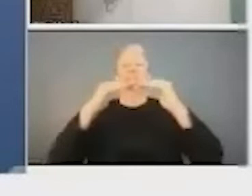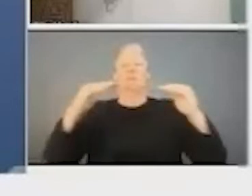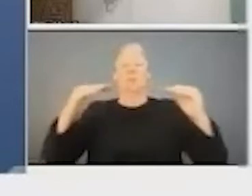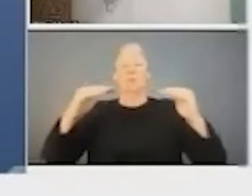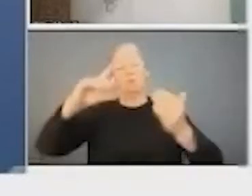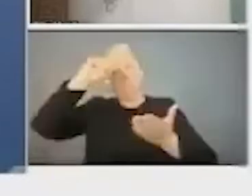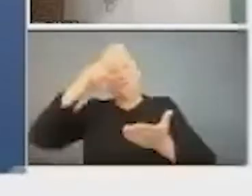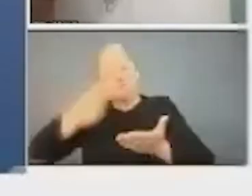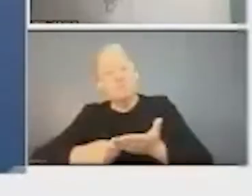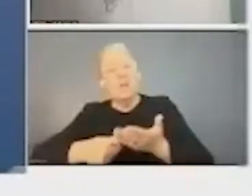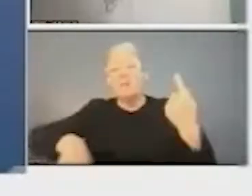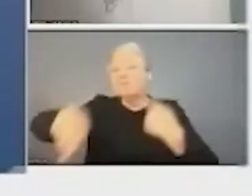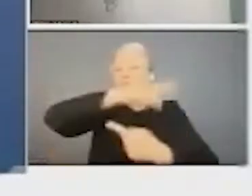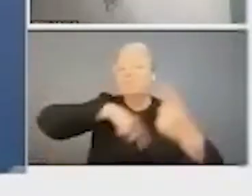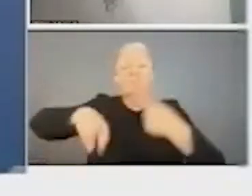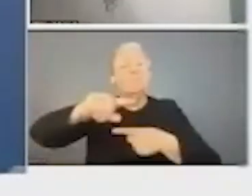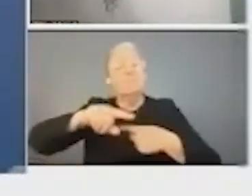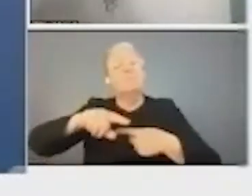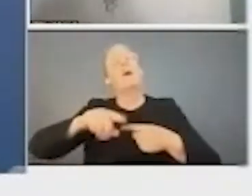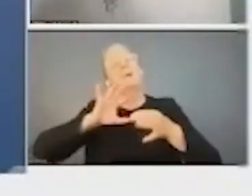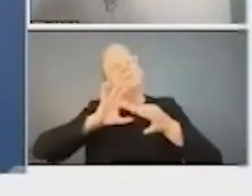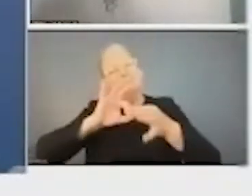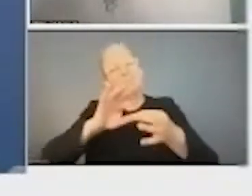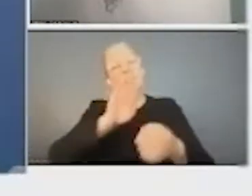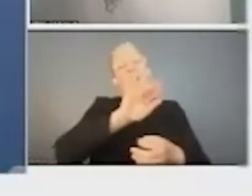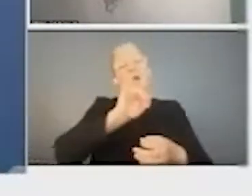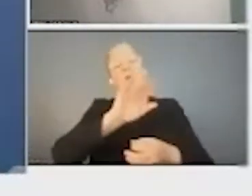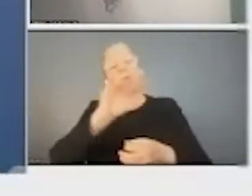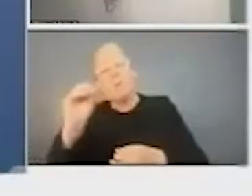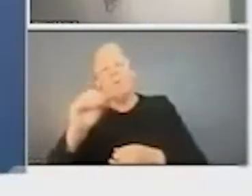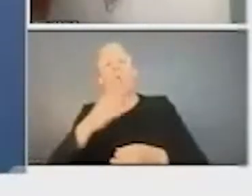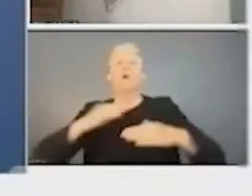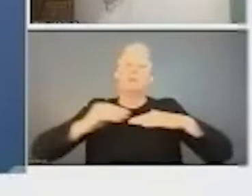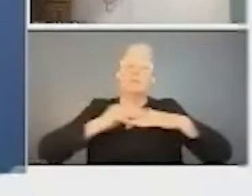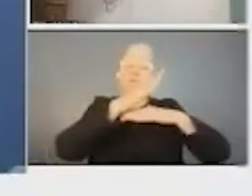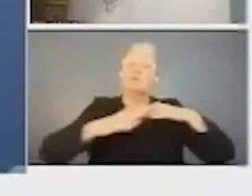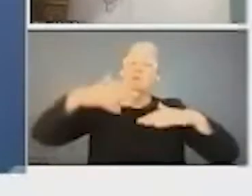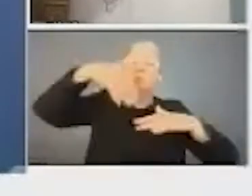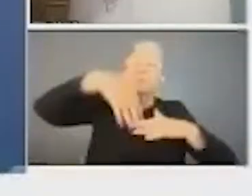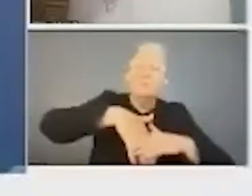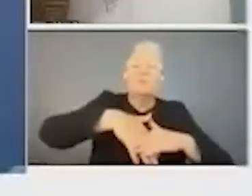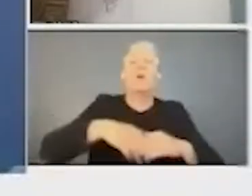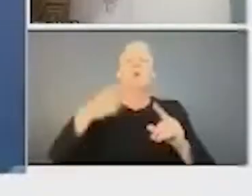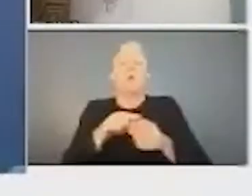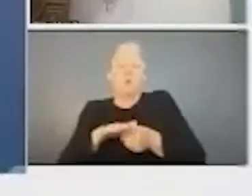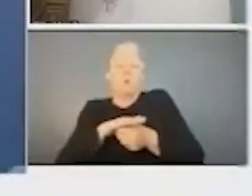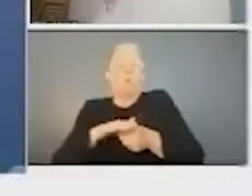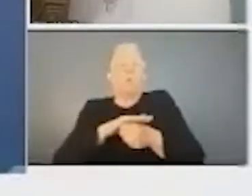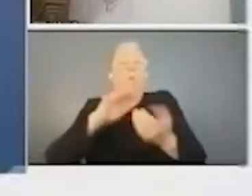مشاركة فعالة في التنوع البيئي والتنوع الحيوي